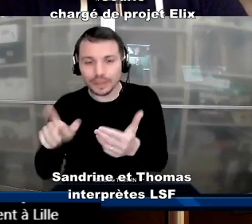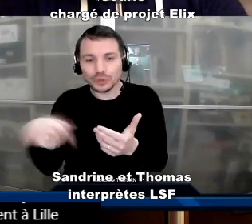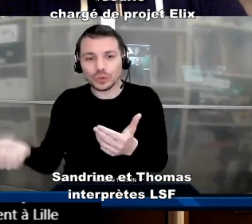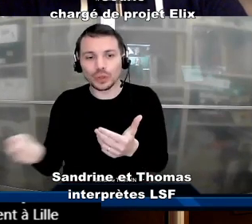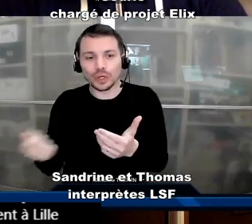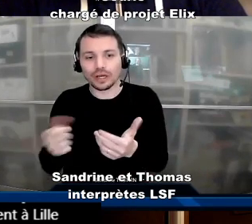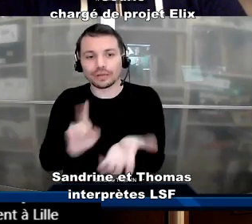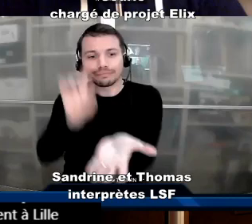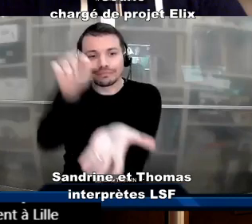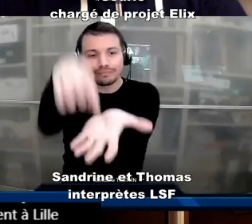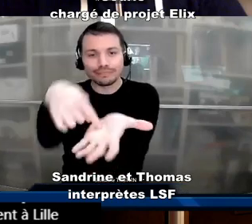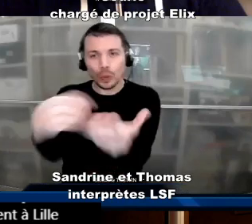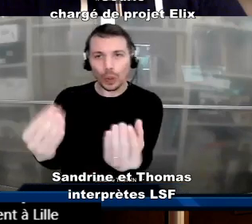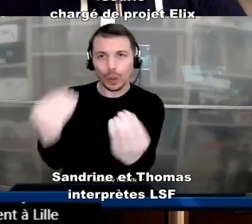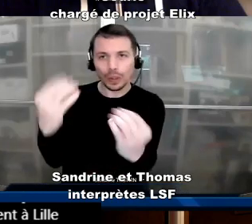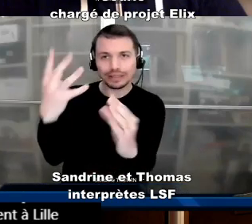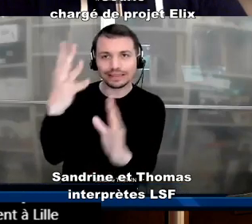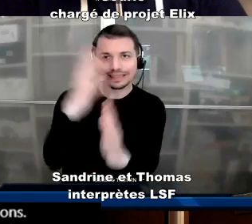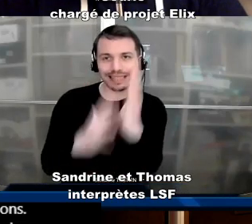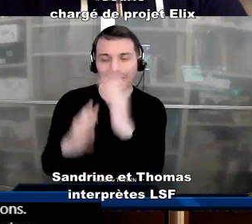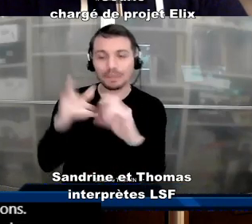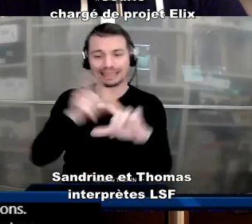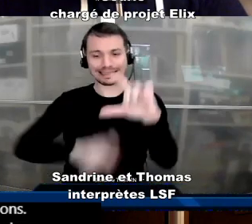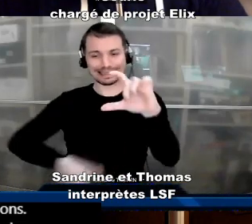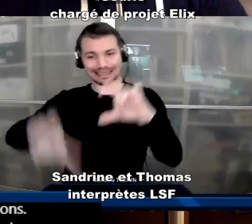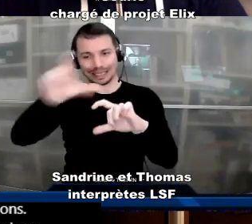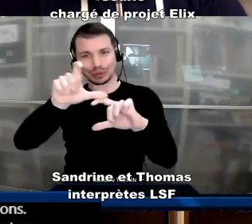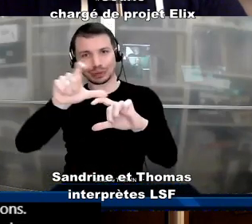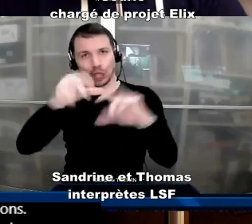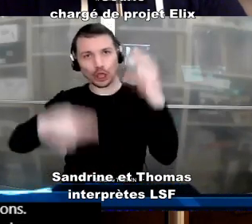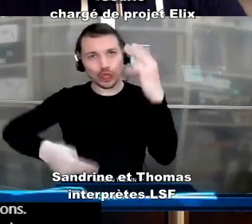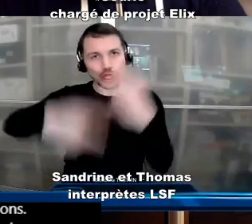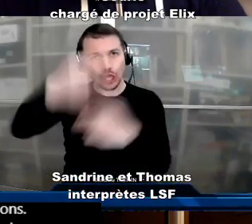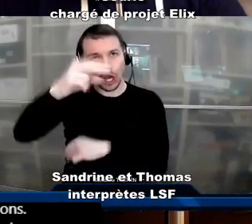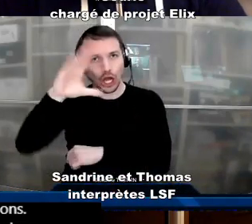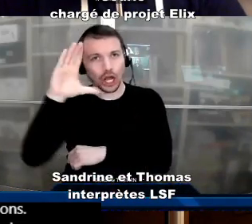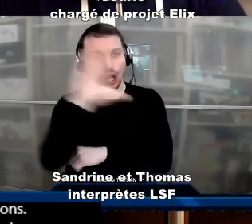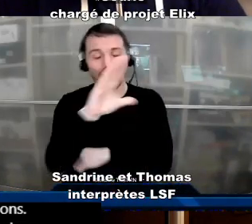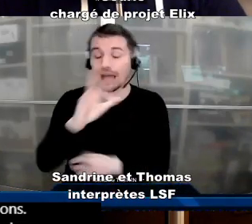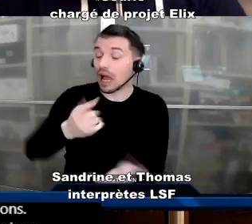mais pour Signe de Sens, ça va être essentiellement dans le nord de la France, quoi, pour l'instant. Alors, pour nous, les